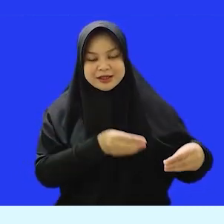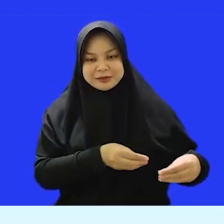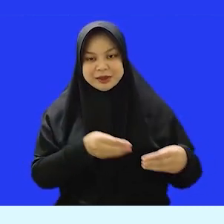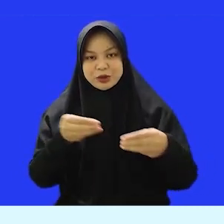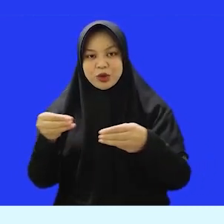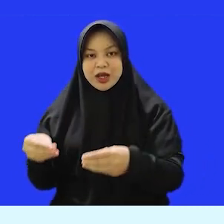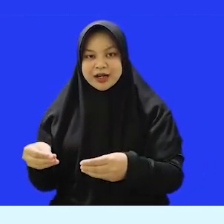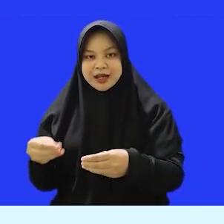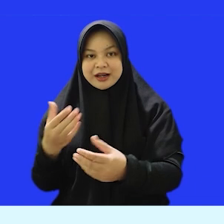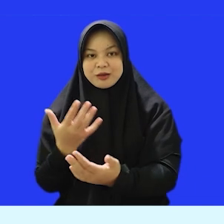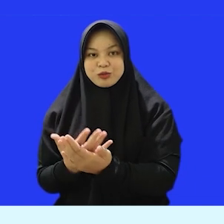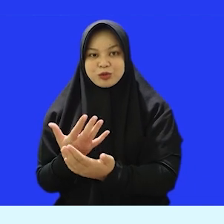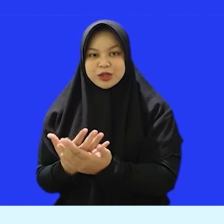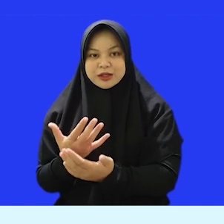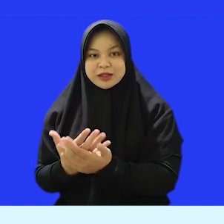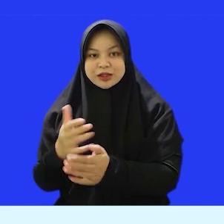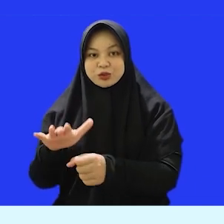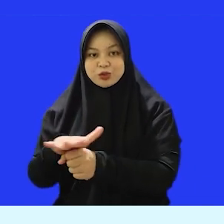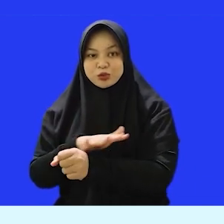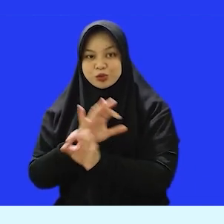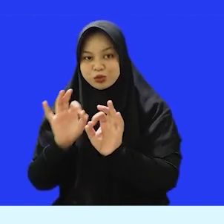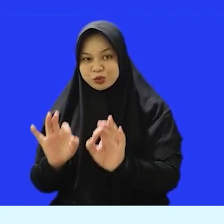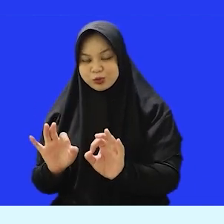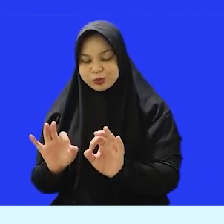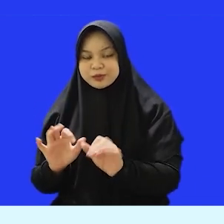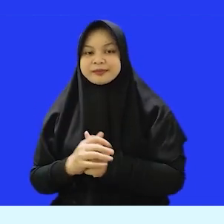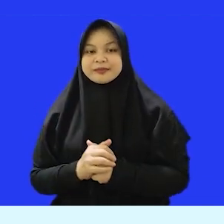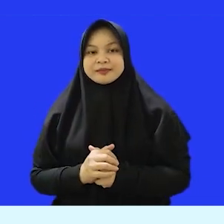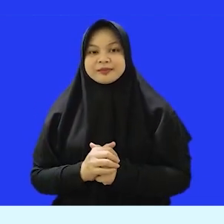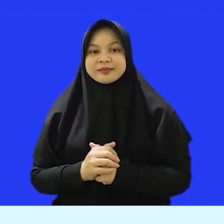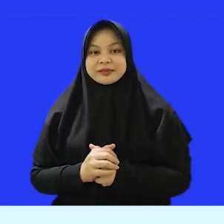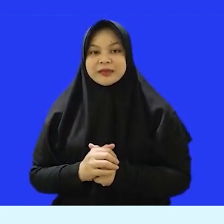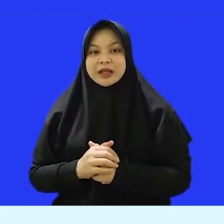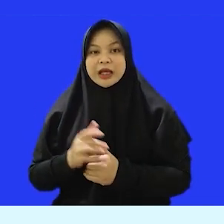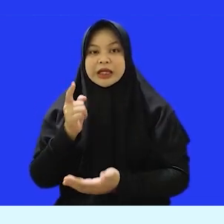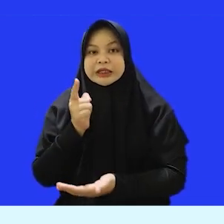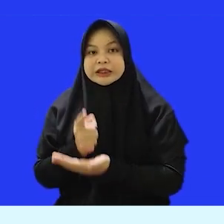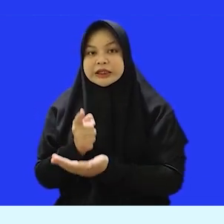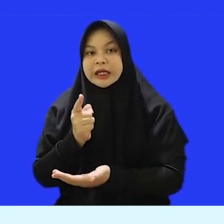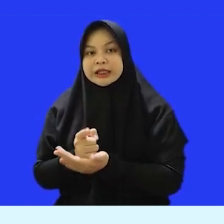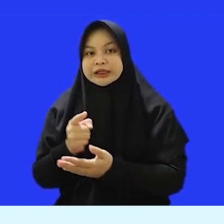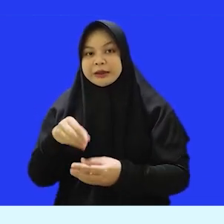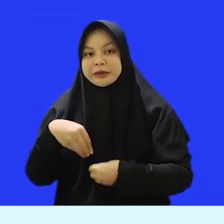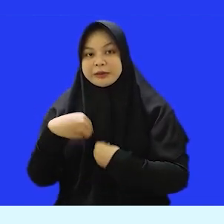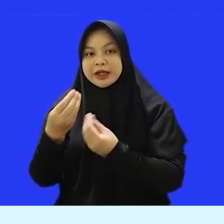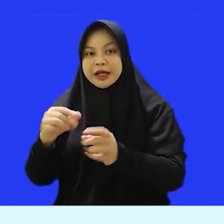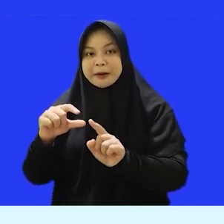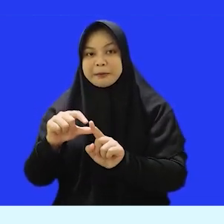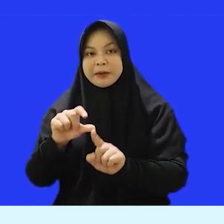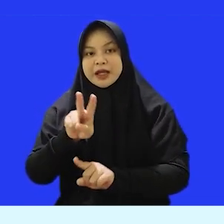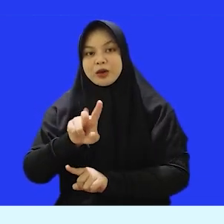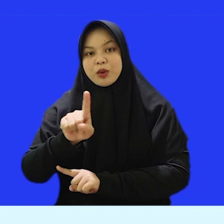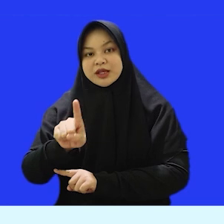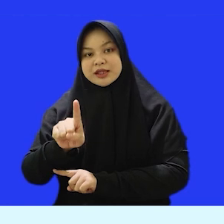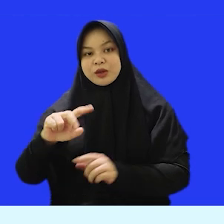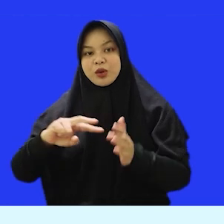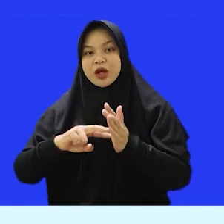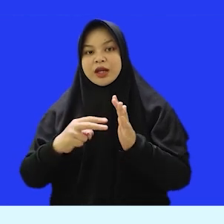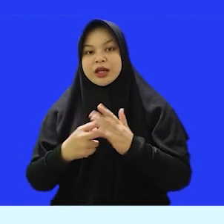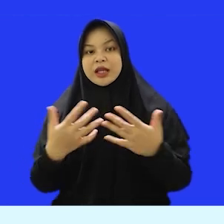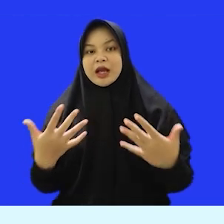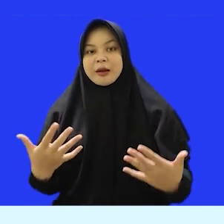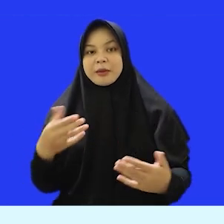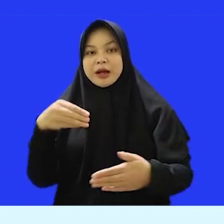Apabila berkas dan bukti dinyatakan sudah cukup, maka jaksa akan menerbitkan P21 yang artinya